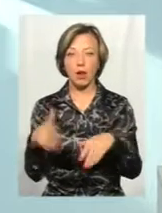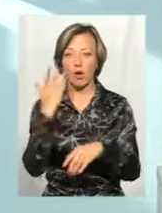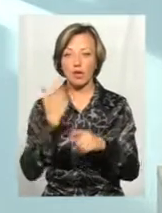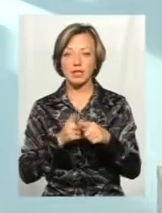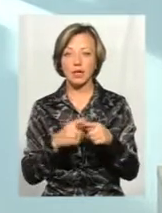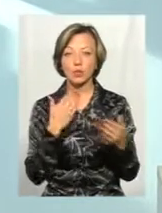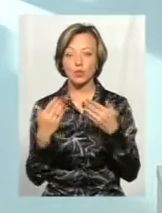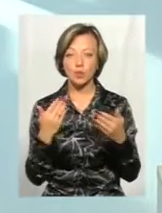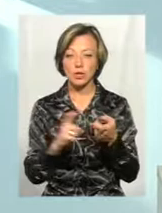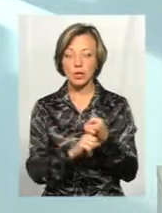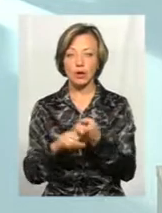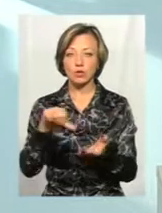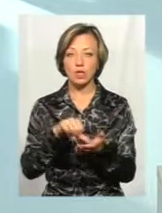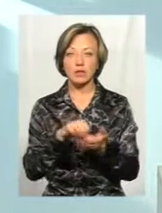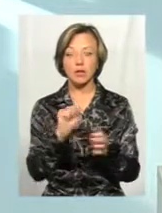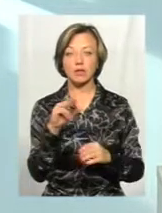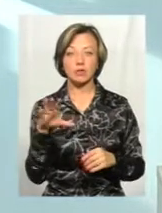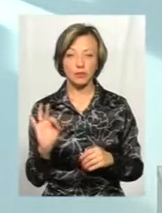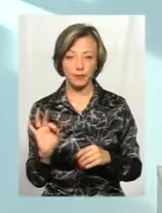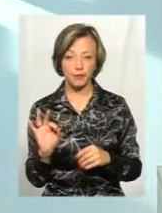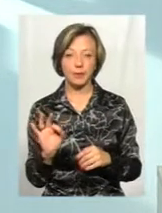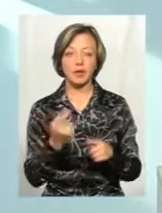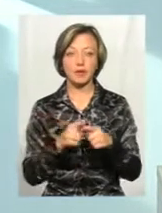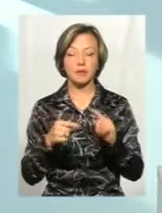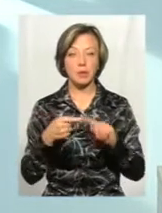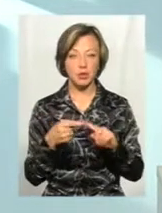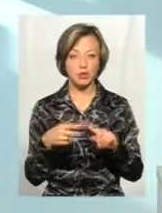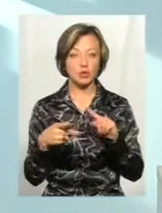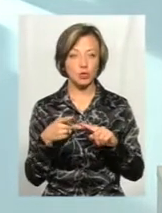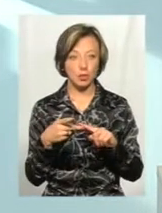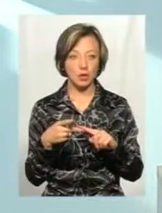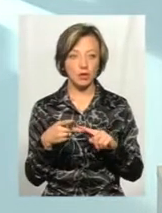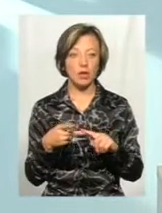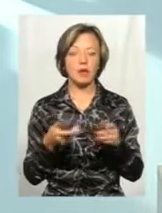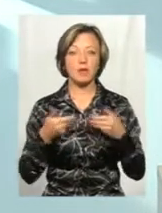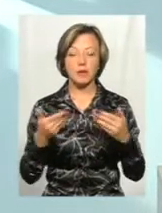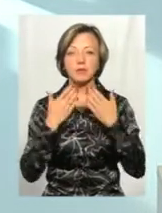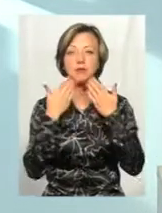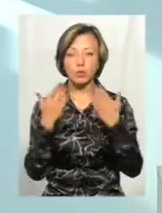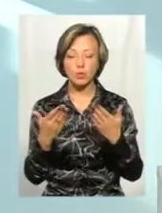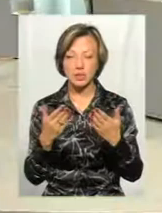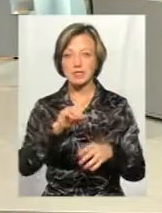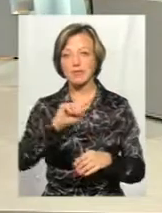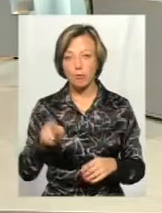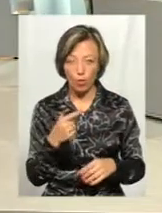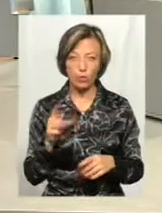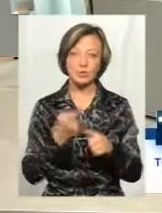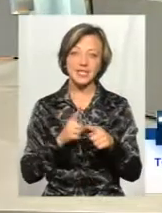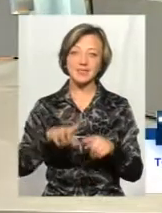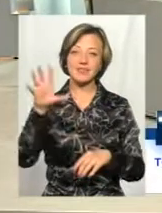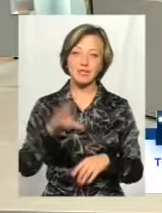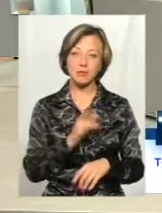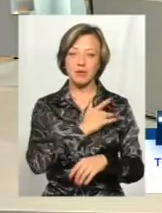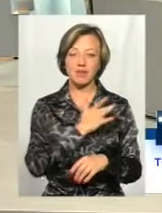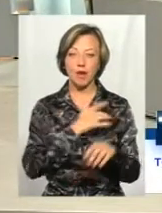це стосується учасників антитерористичної операції. Це перше. Друге, ми звернулися з вимогою, щоб оці всі